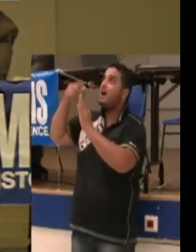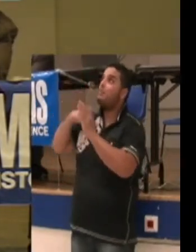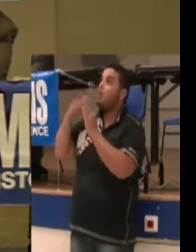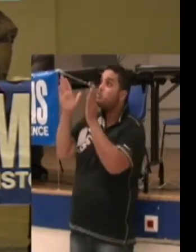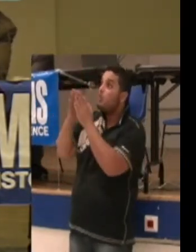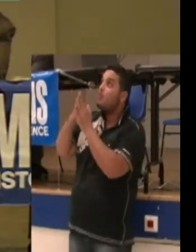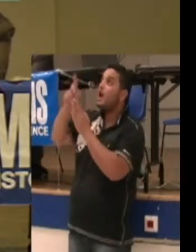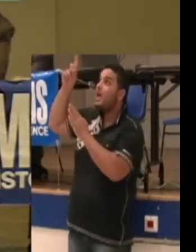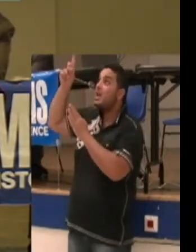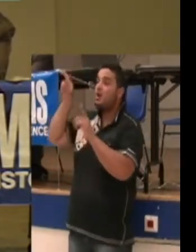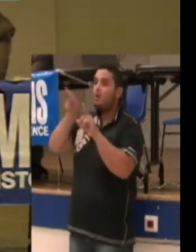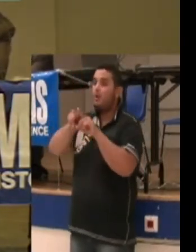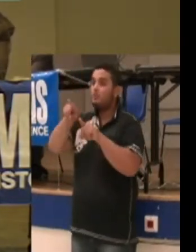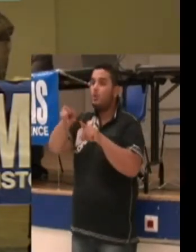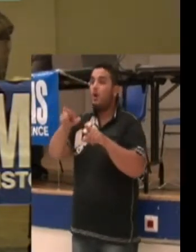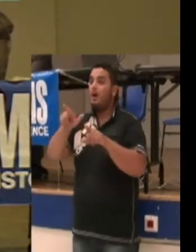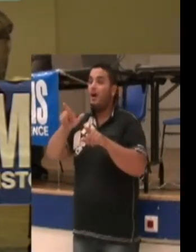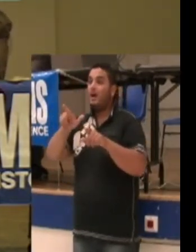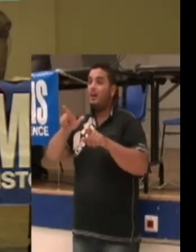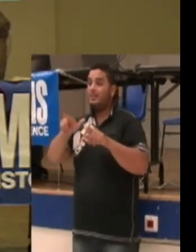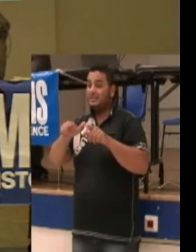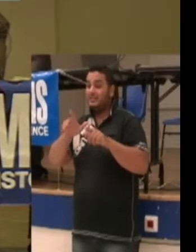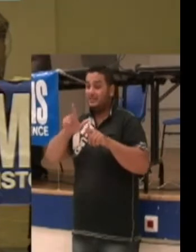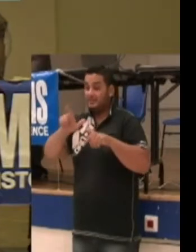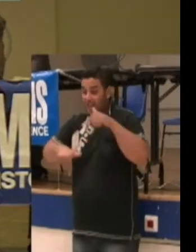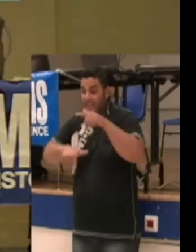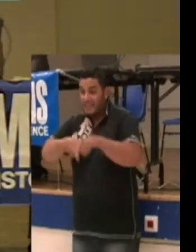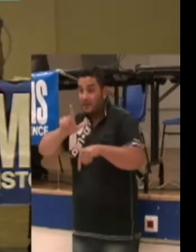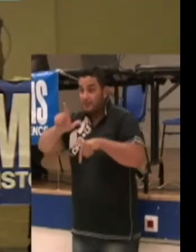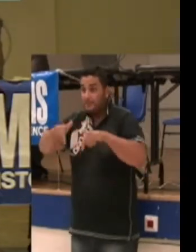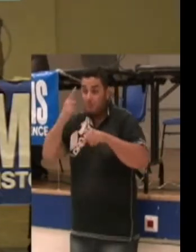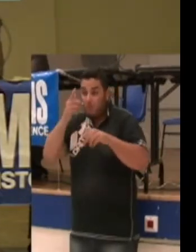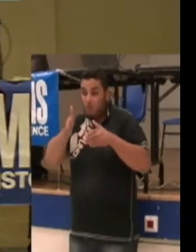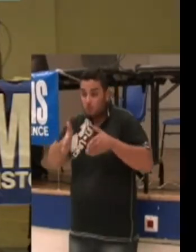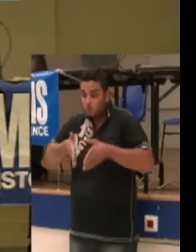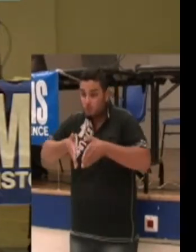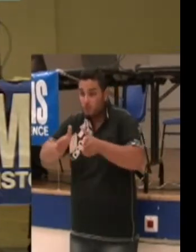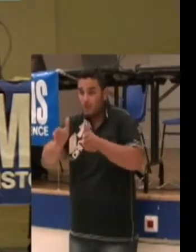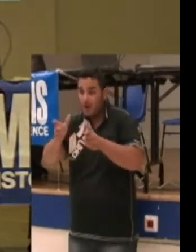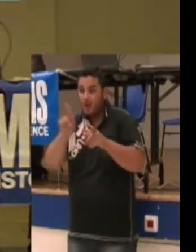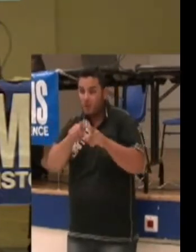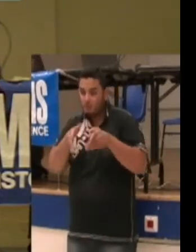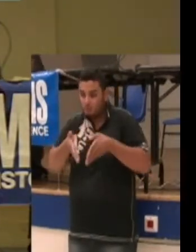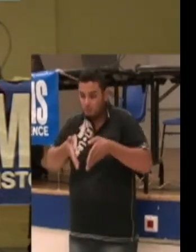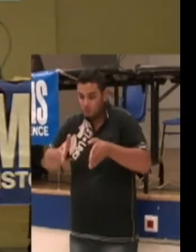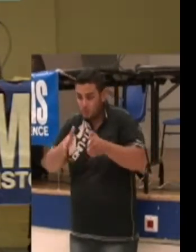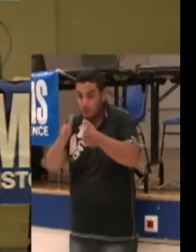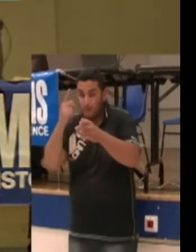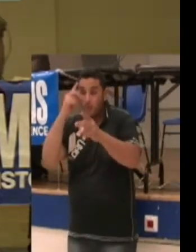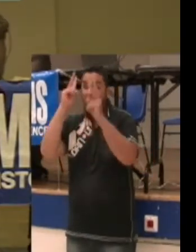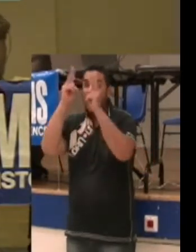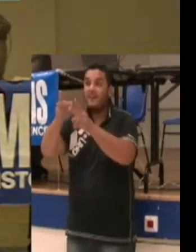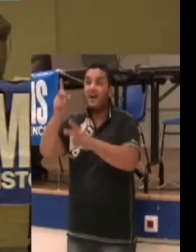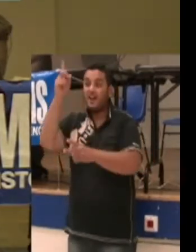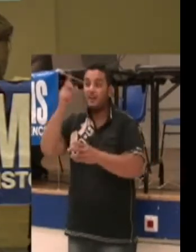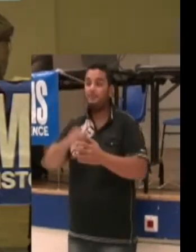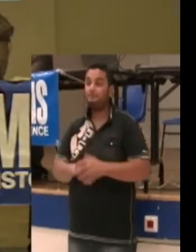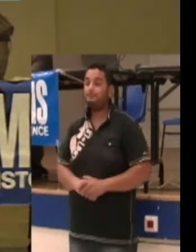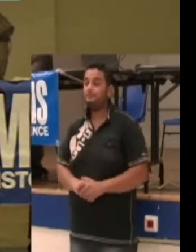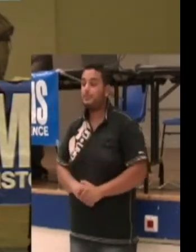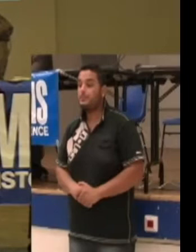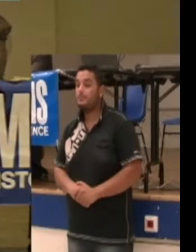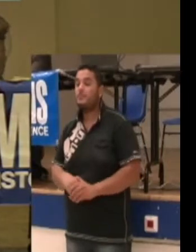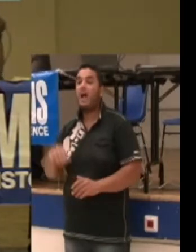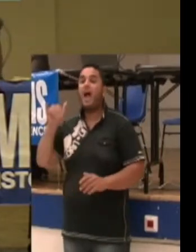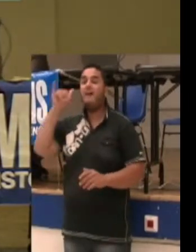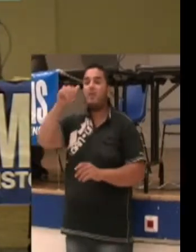de vous élever et de vous extirper à l'attraction terrestre. C'est ça ce que ça veut dire. L'avion, pour qu'il